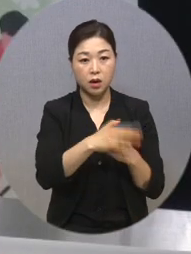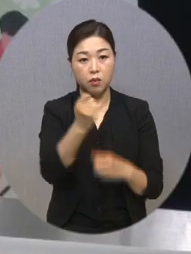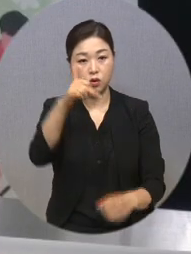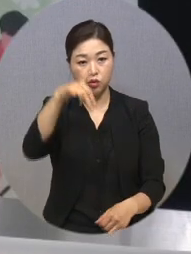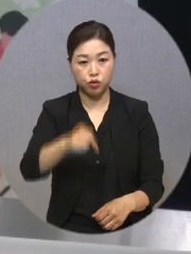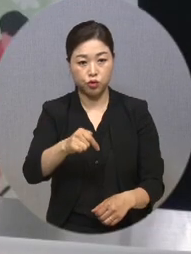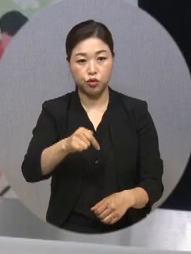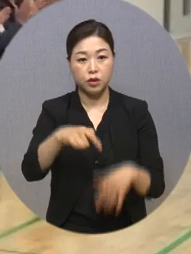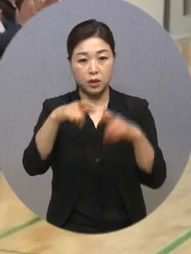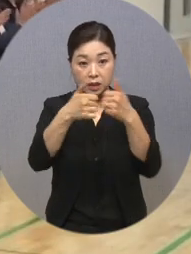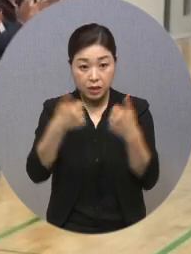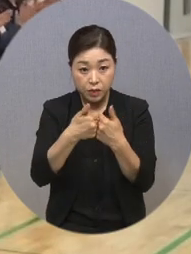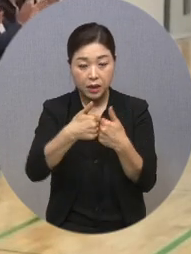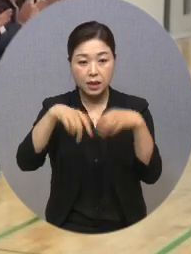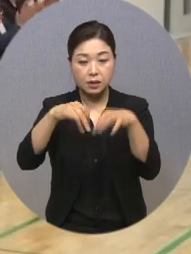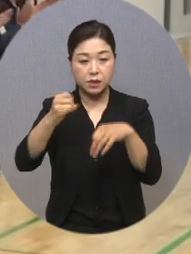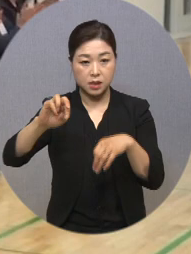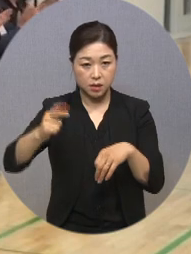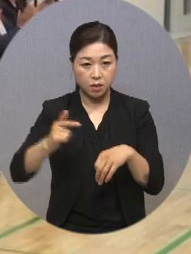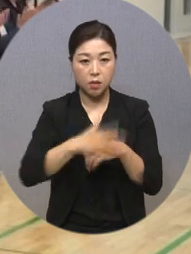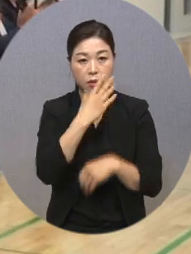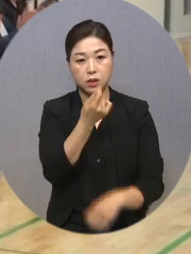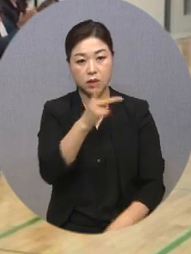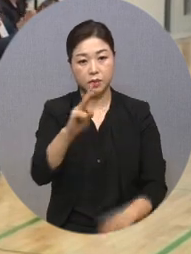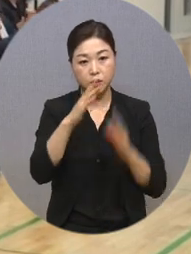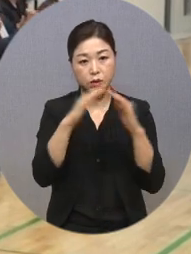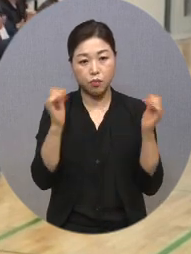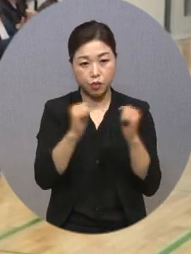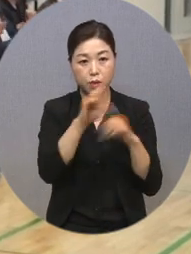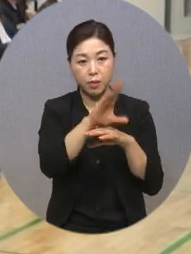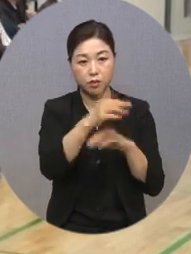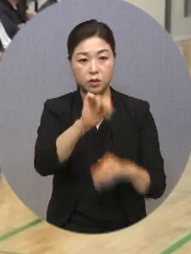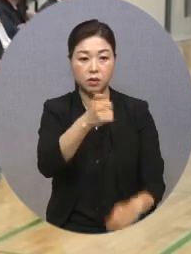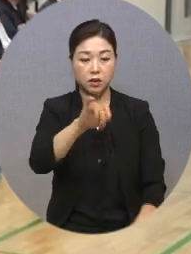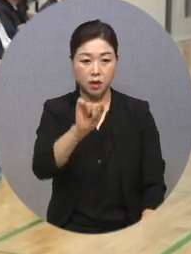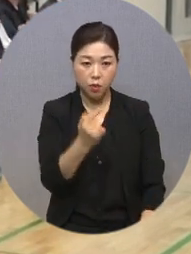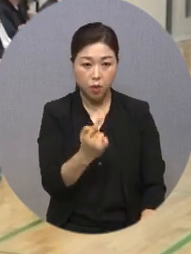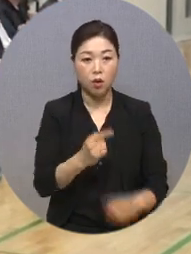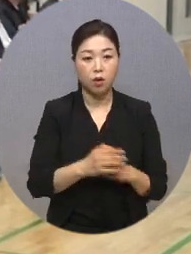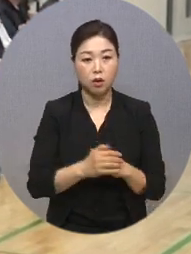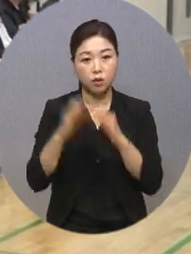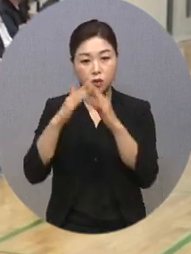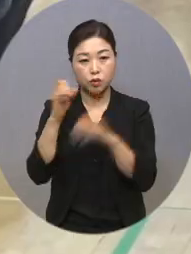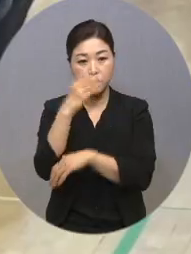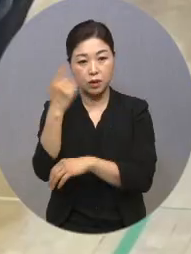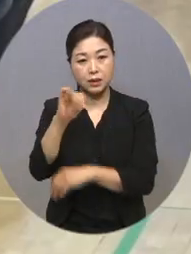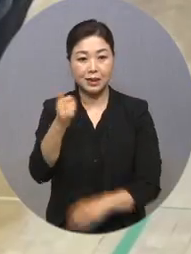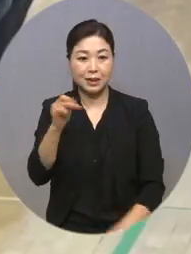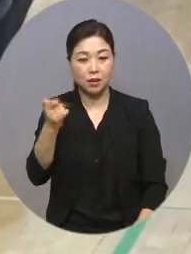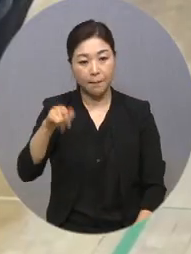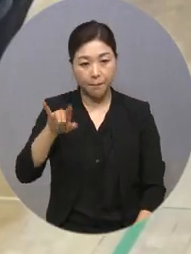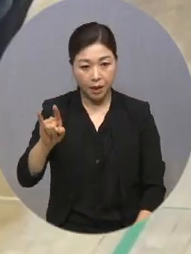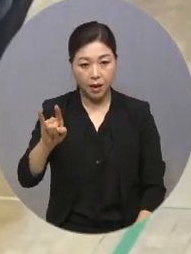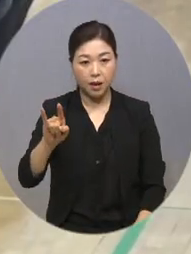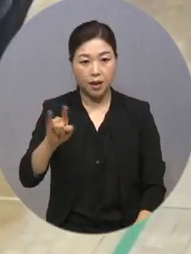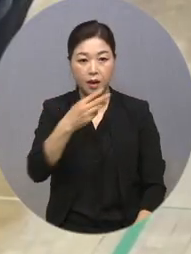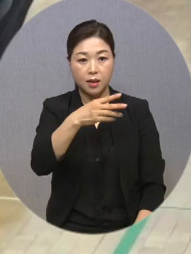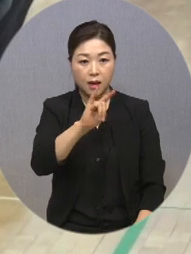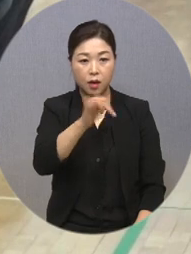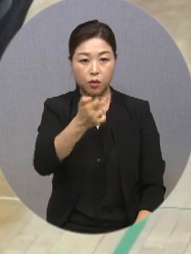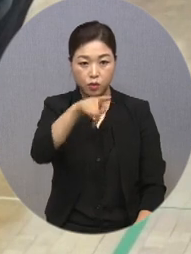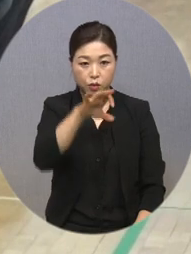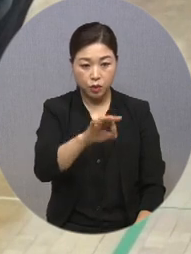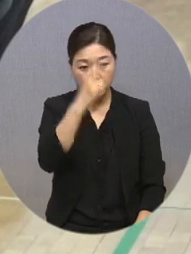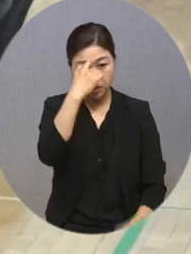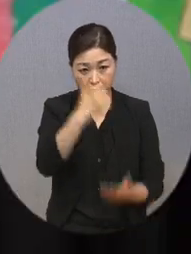의해 김재천 의장 복직 팀이 전복 방송 전재우 대표 전 주일 보신 영배 대표 태고종 전북 총무원장